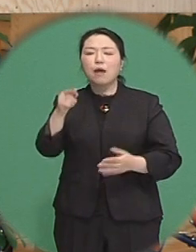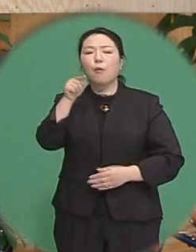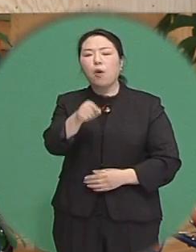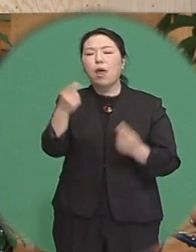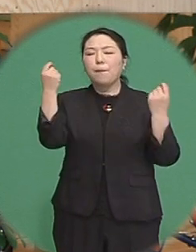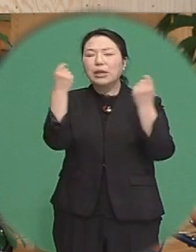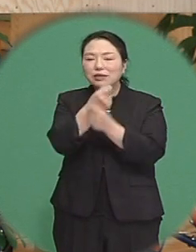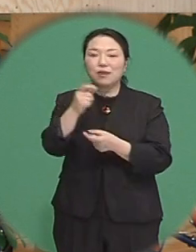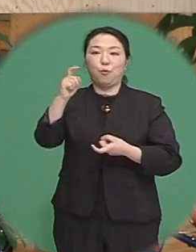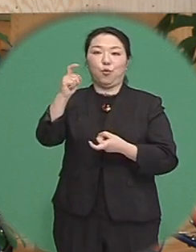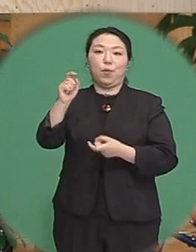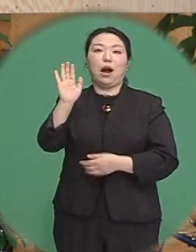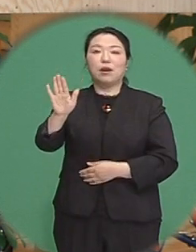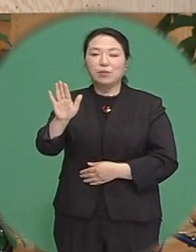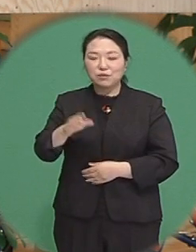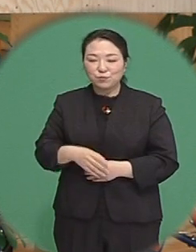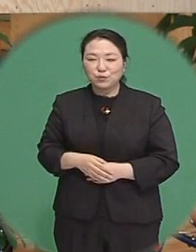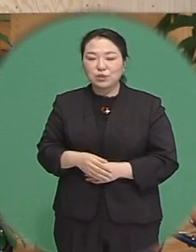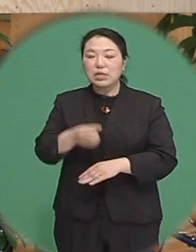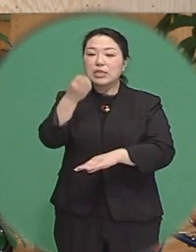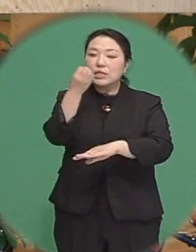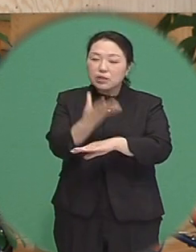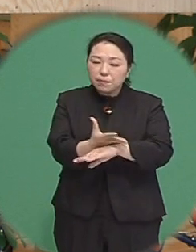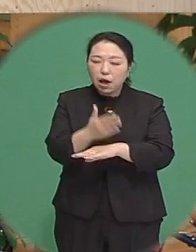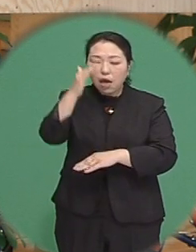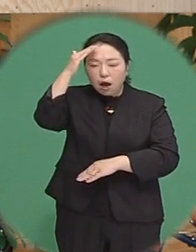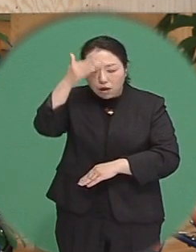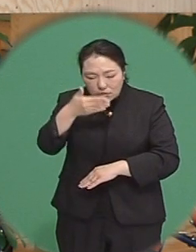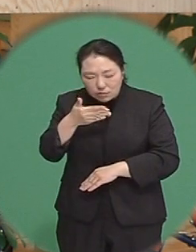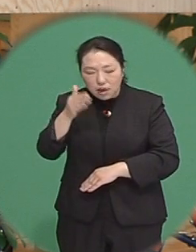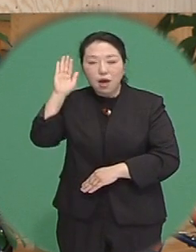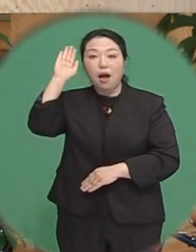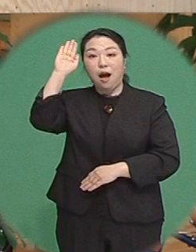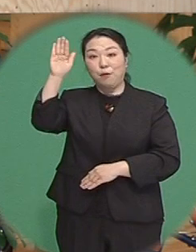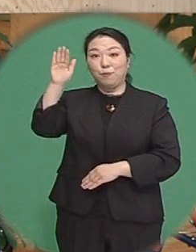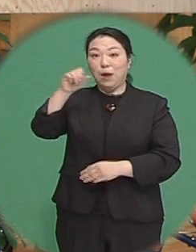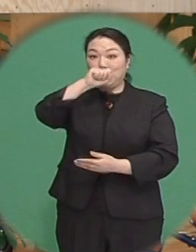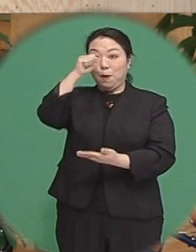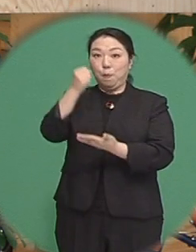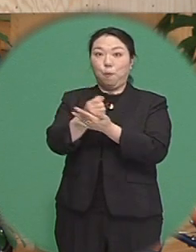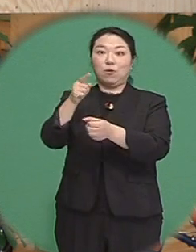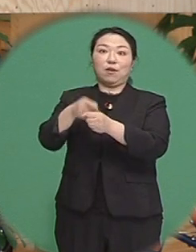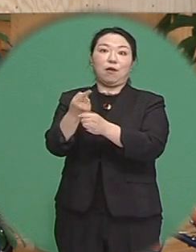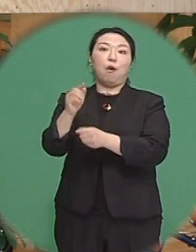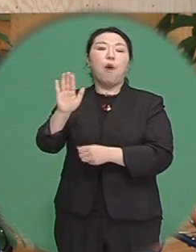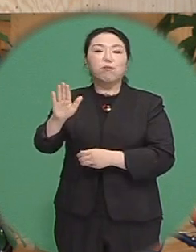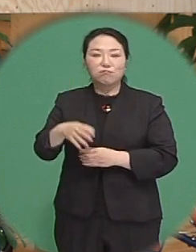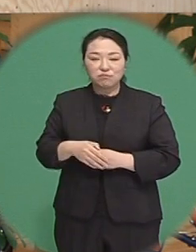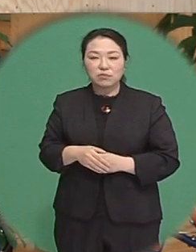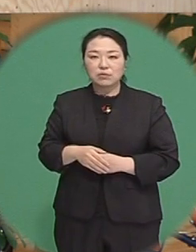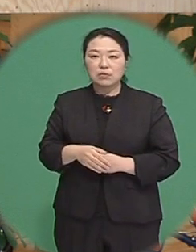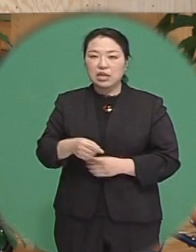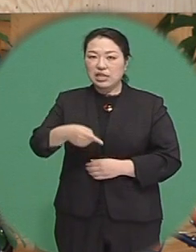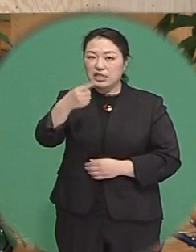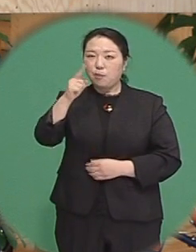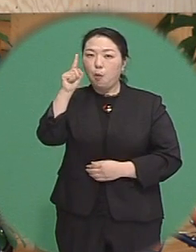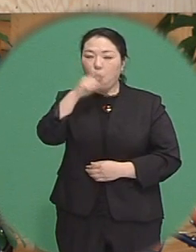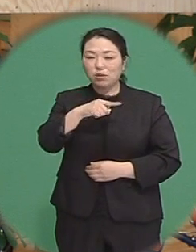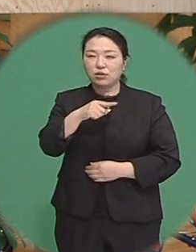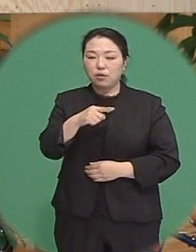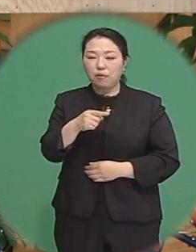ます失敗は時に大いなる成功の糧になります一番避けなければならないのは